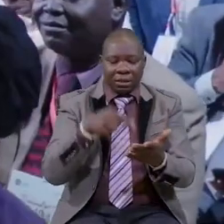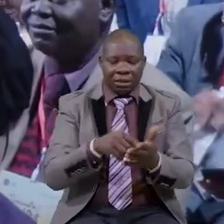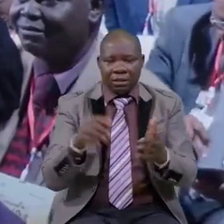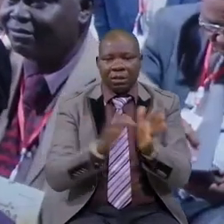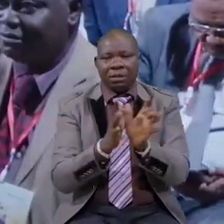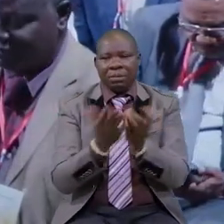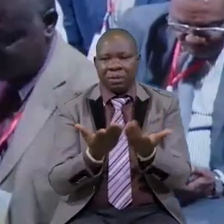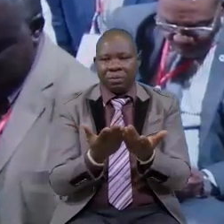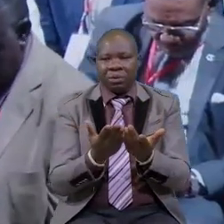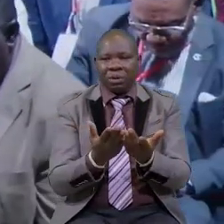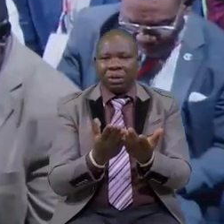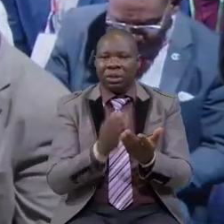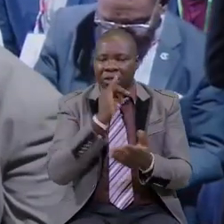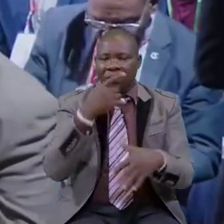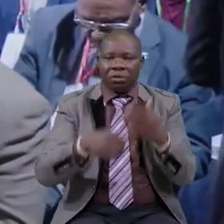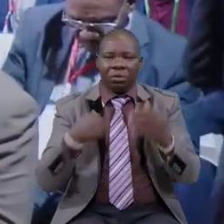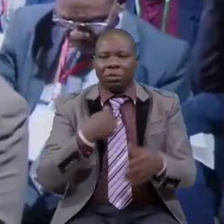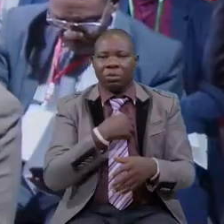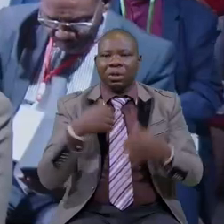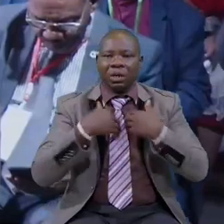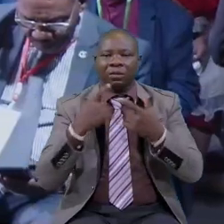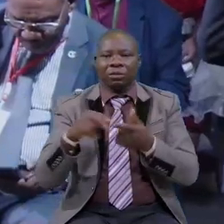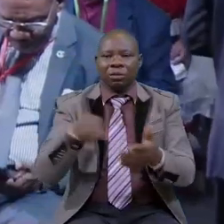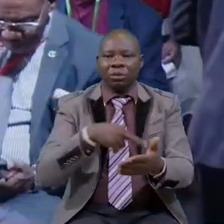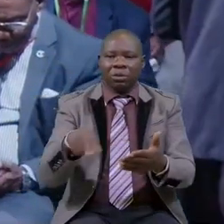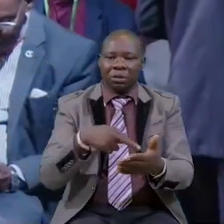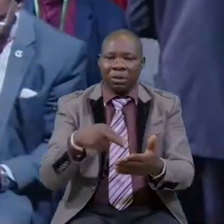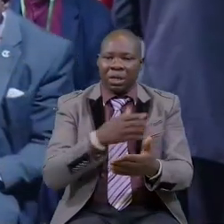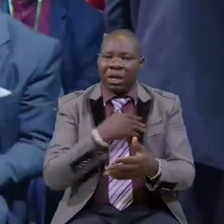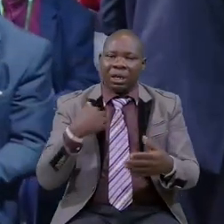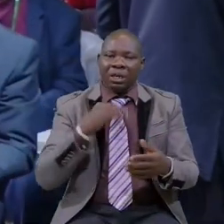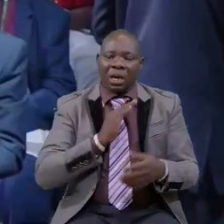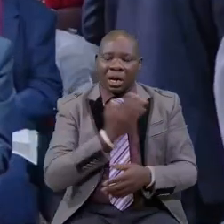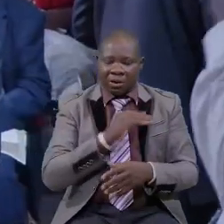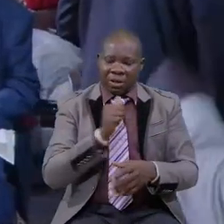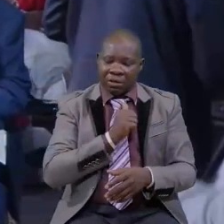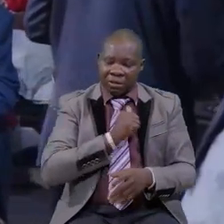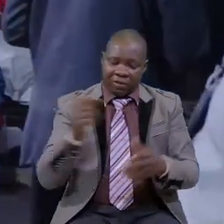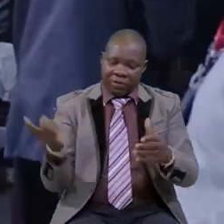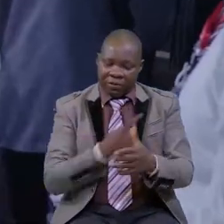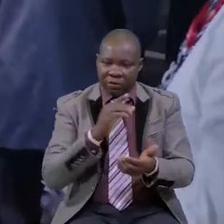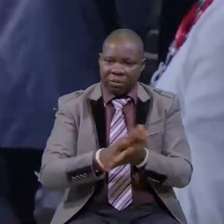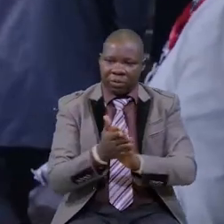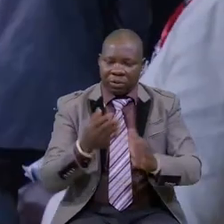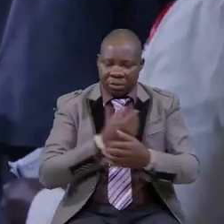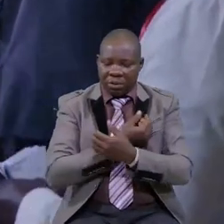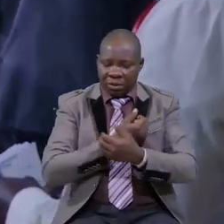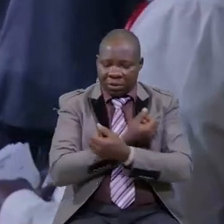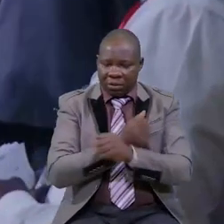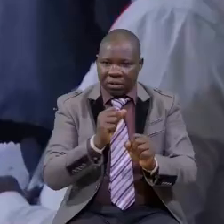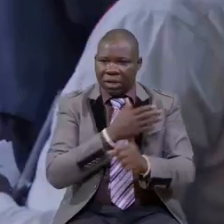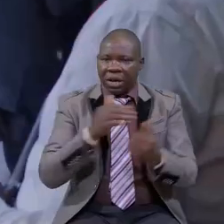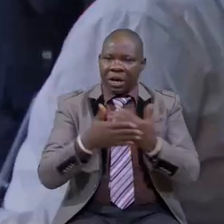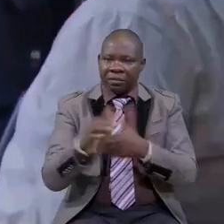Bible, c'est celle que nous devons lire. Et nous devons nous être sauvés d'abord. Et après